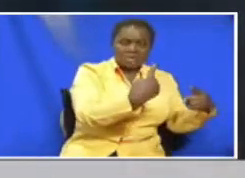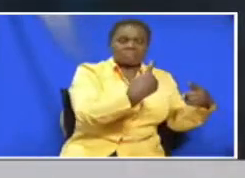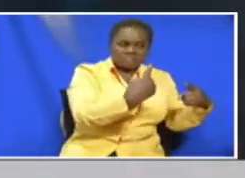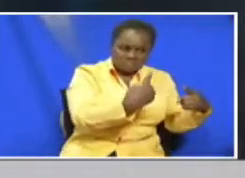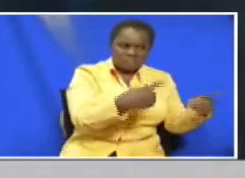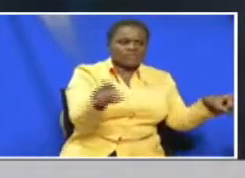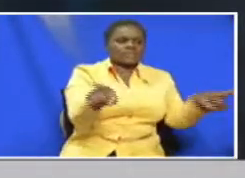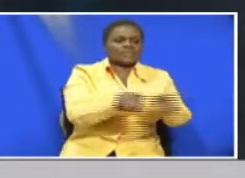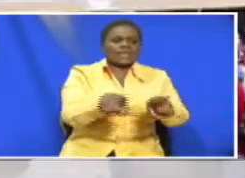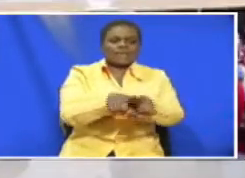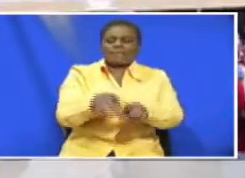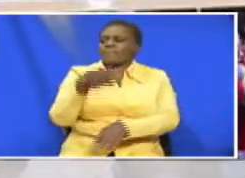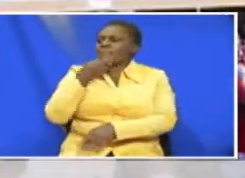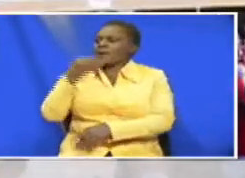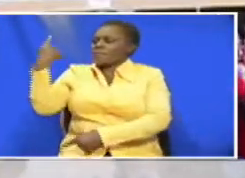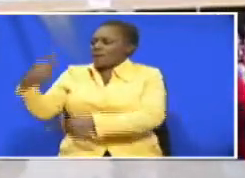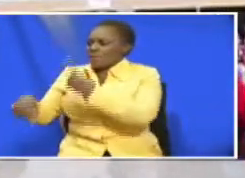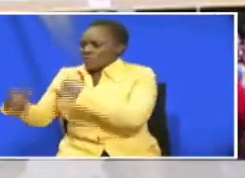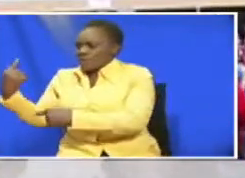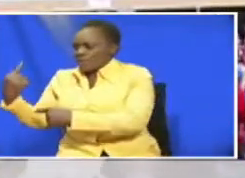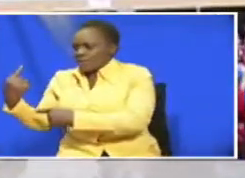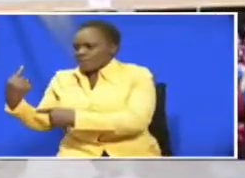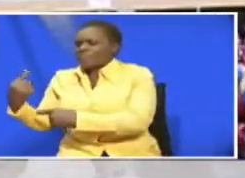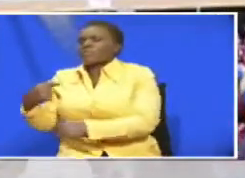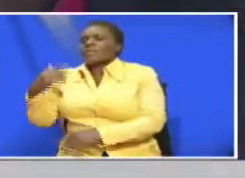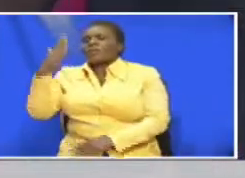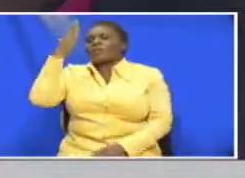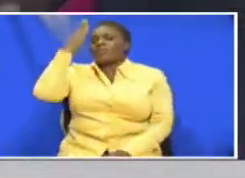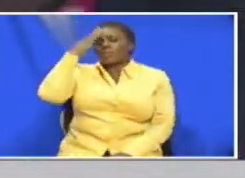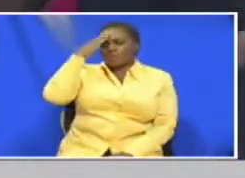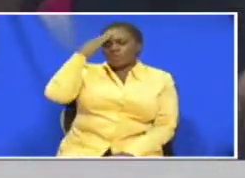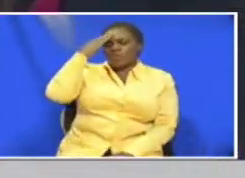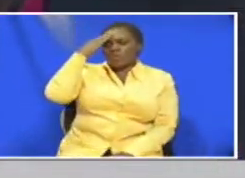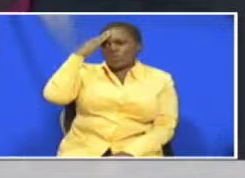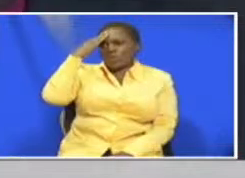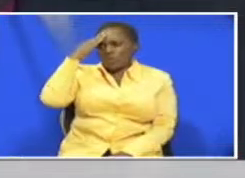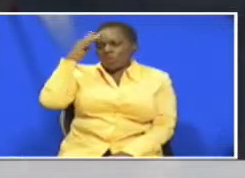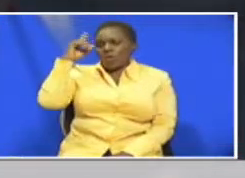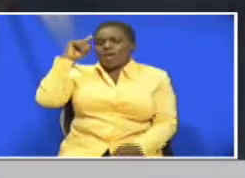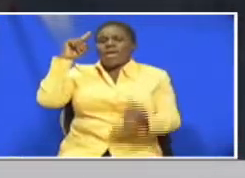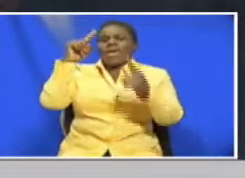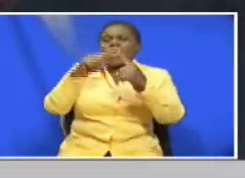side, it is Baba's gain. Tunajua the moving target.